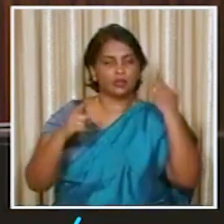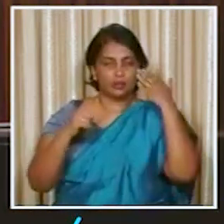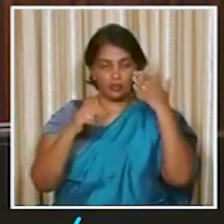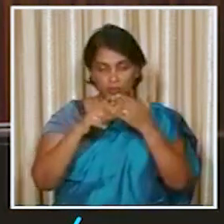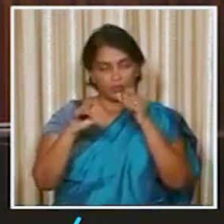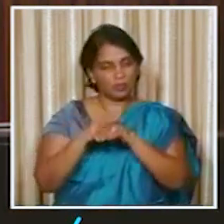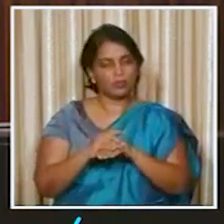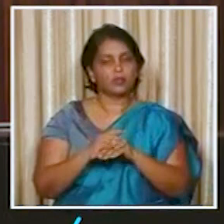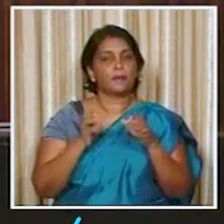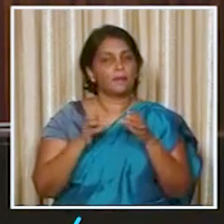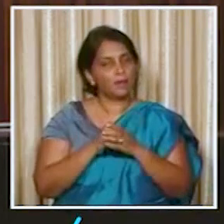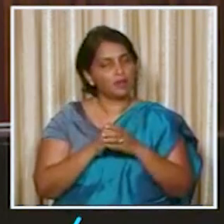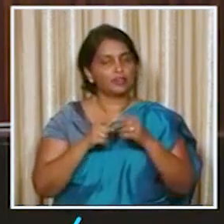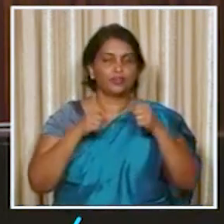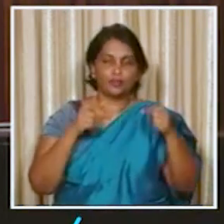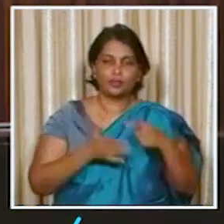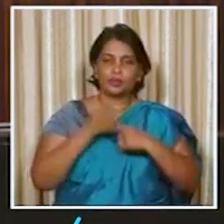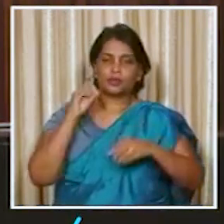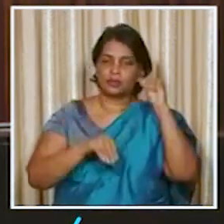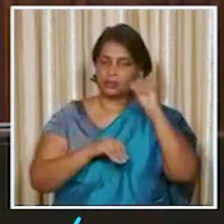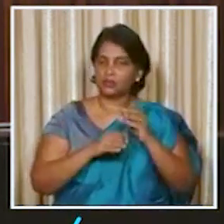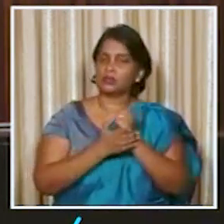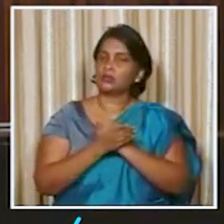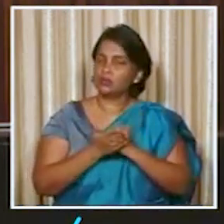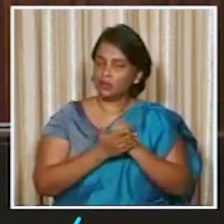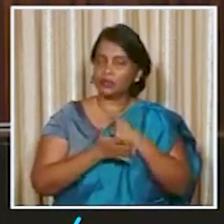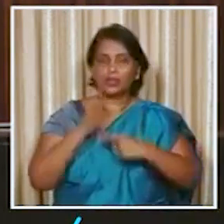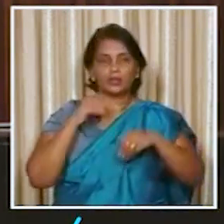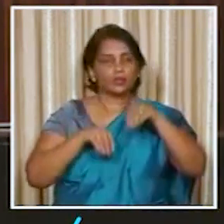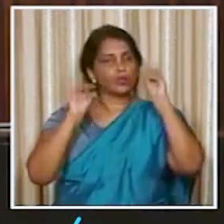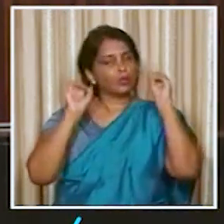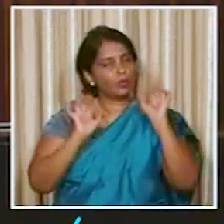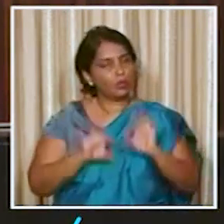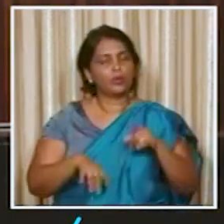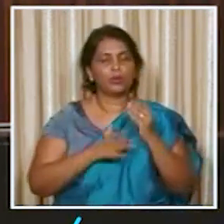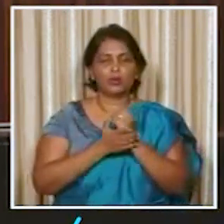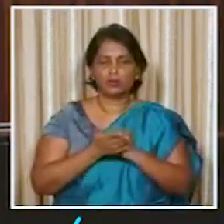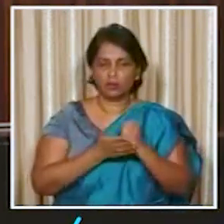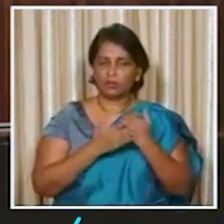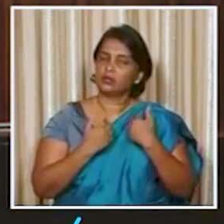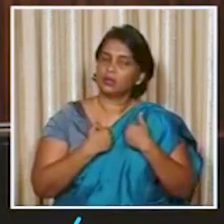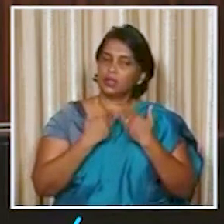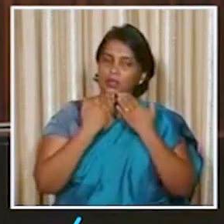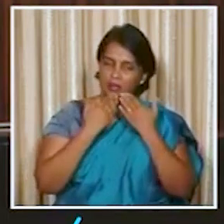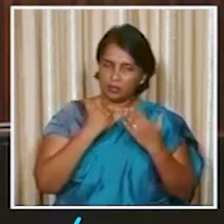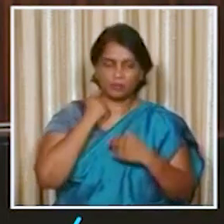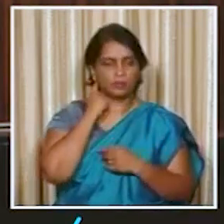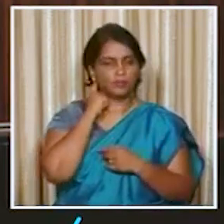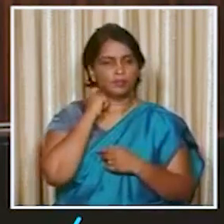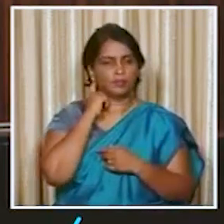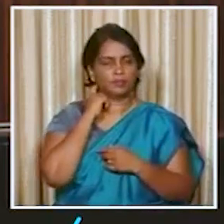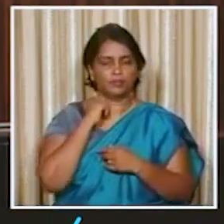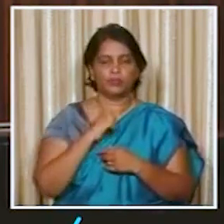ගැනත් පක්ෂවහ විපක්ෂව ඡන්දය ලබා දුන් ආ ඡන්දය ලබා දීමෙන් වැළකී සිටි සියලු දෙනාටත් මාගේ ස්තුතිය පළ කරනු කැමැත්තෙමි.